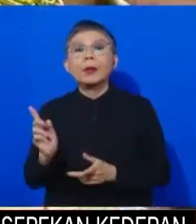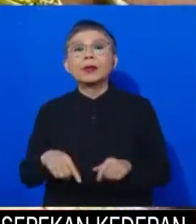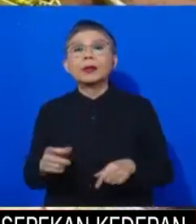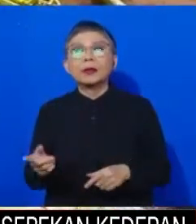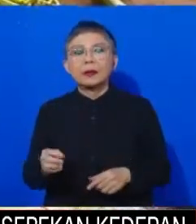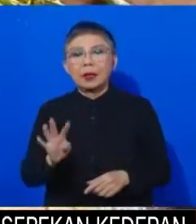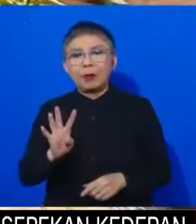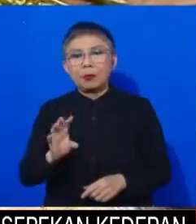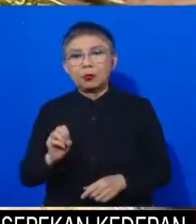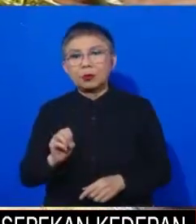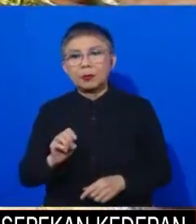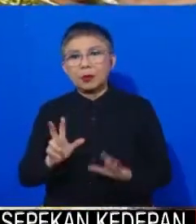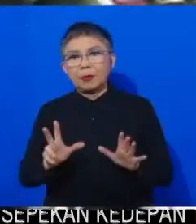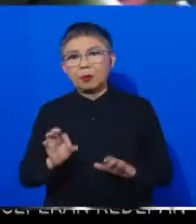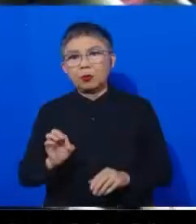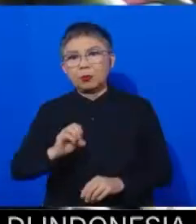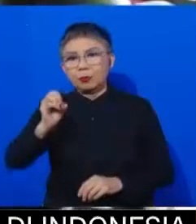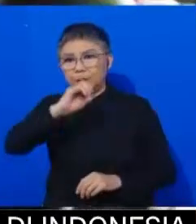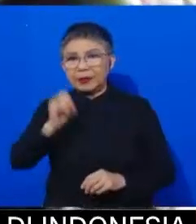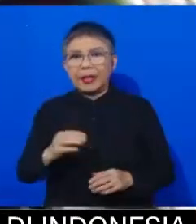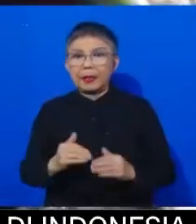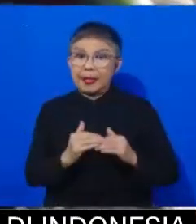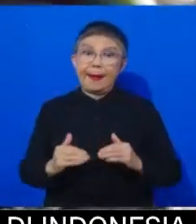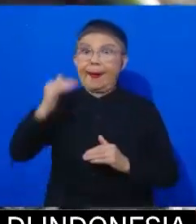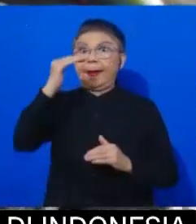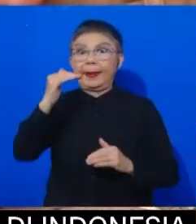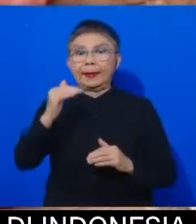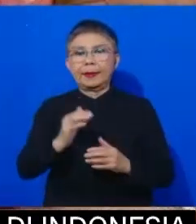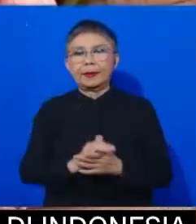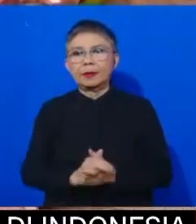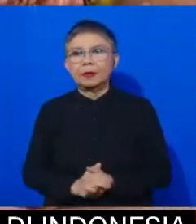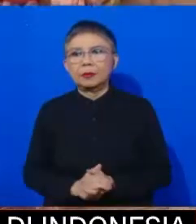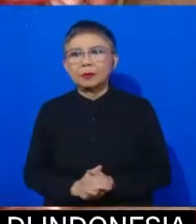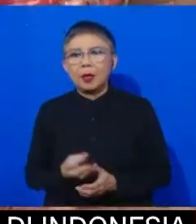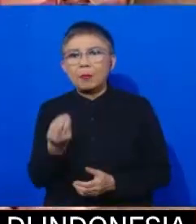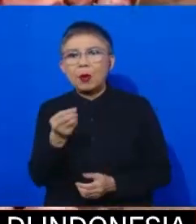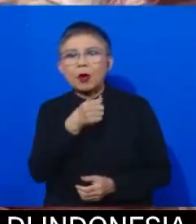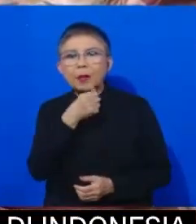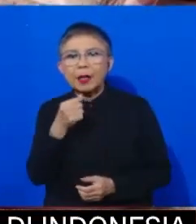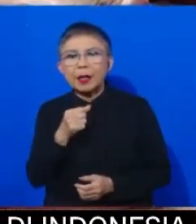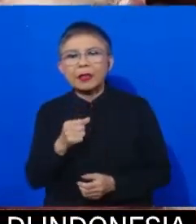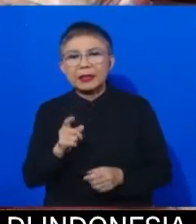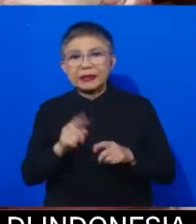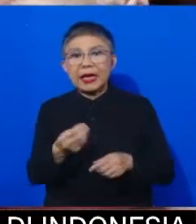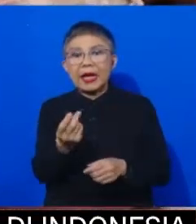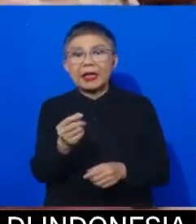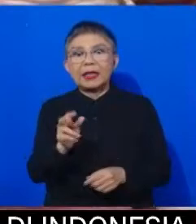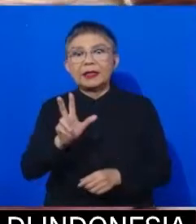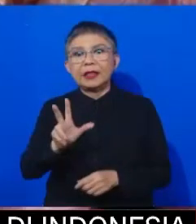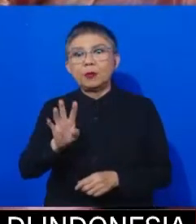mulai dari 40-80% dari biasanya. Harga bawang merah naik dari Rp27.000